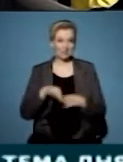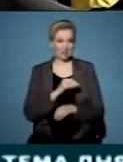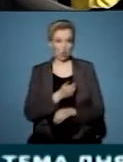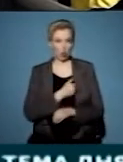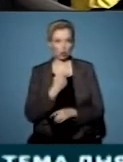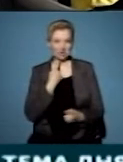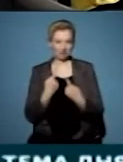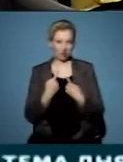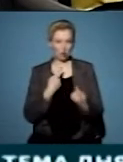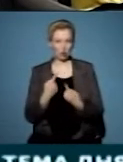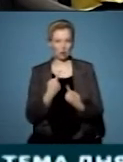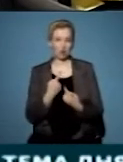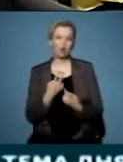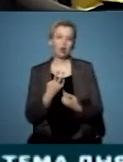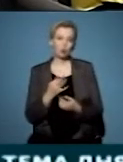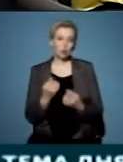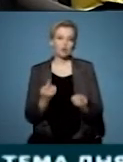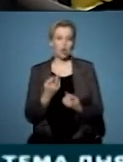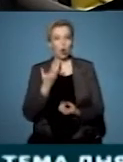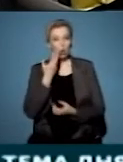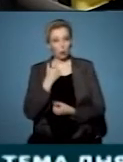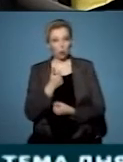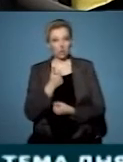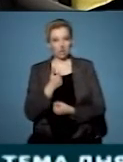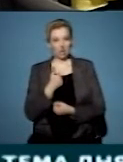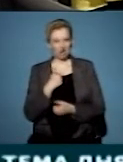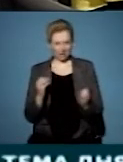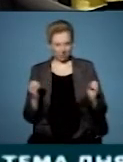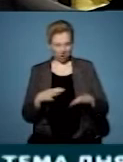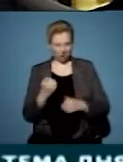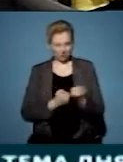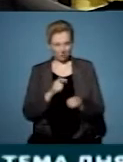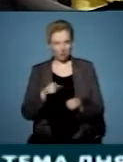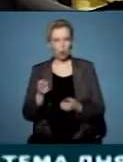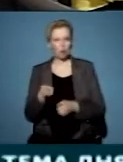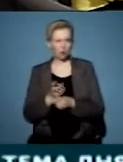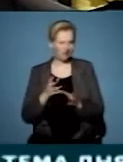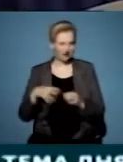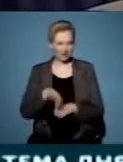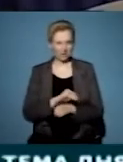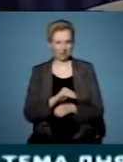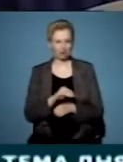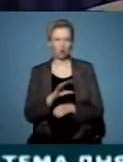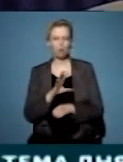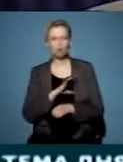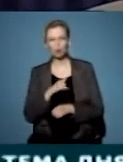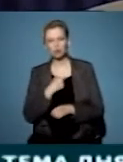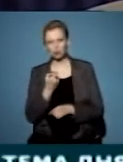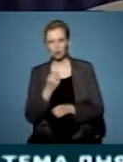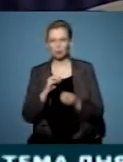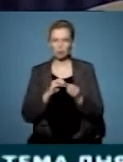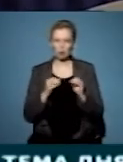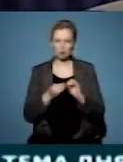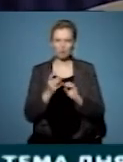хочуть спілкування. Ну, звичайно, коли я збирала перевізників, вони приходили всі. Були в нас трошечки